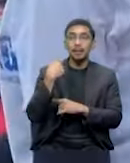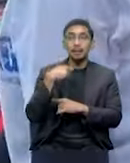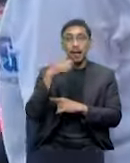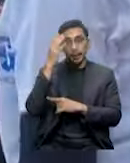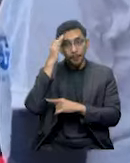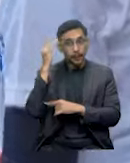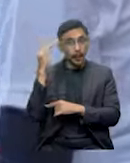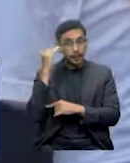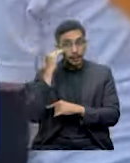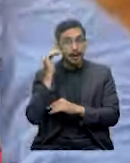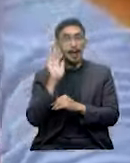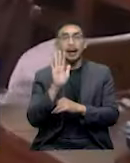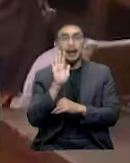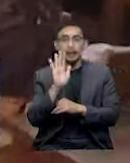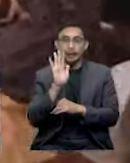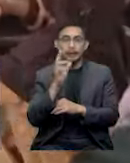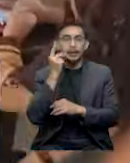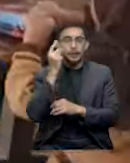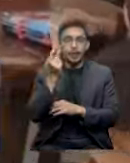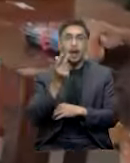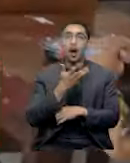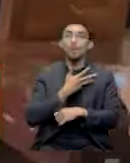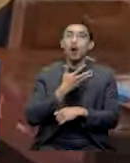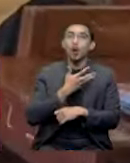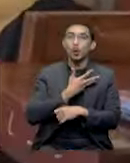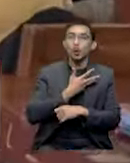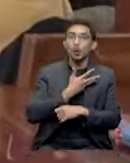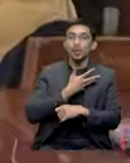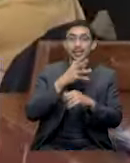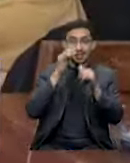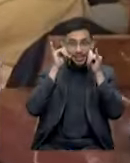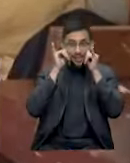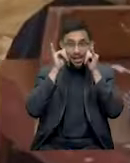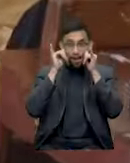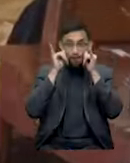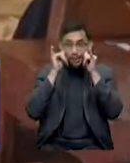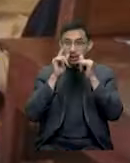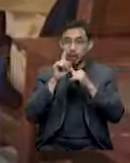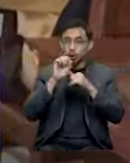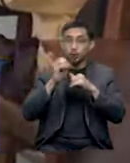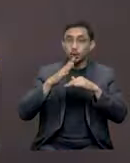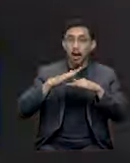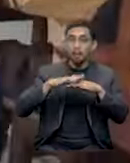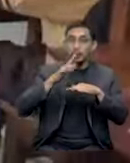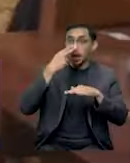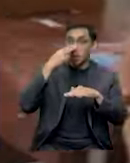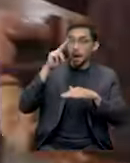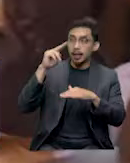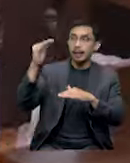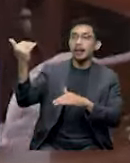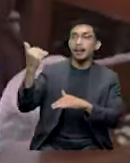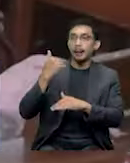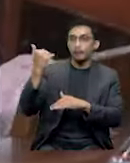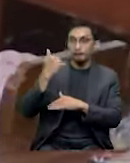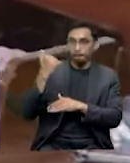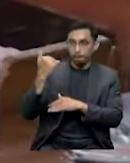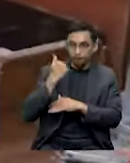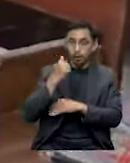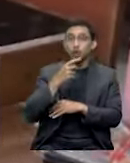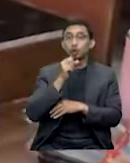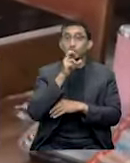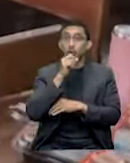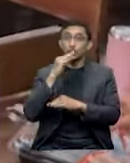mengimpor 1 juta sapi perah hingga 2029. Selain opsi impor susu, pemerintah menimbang menu